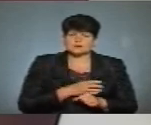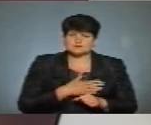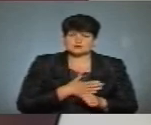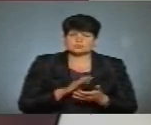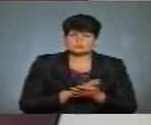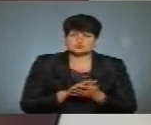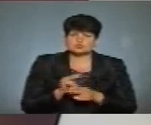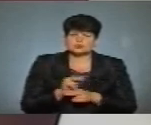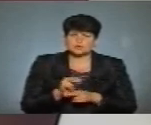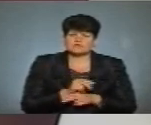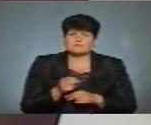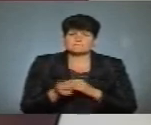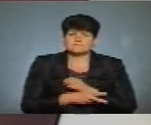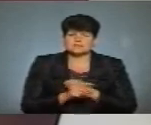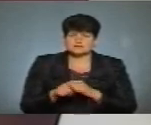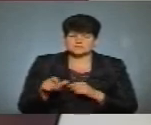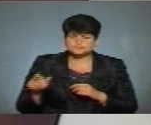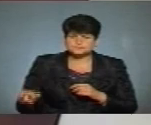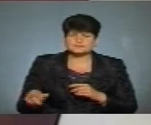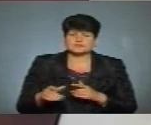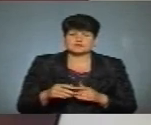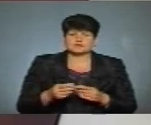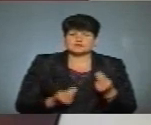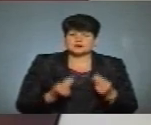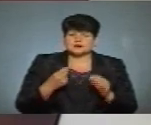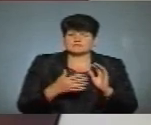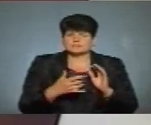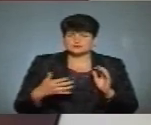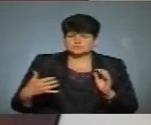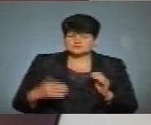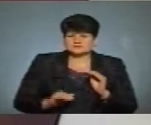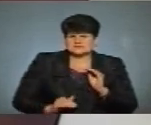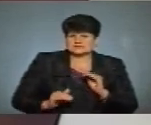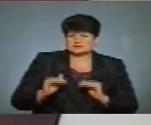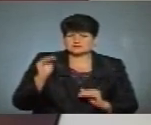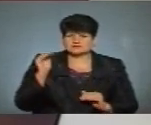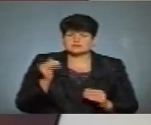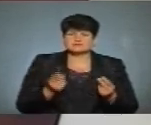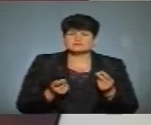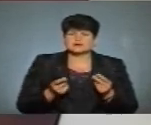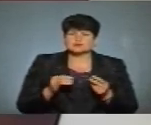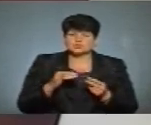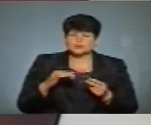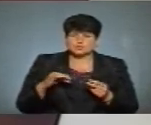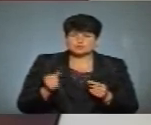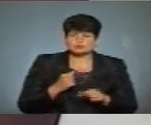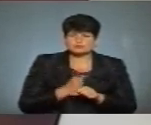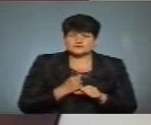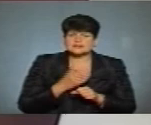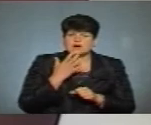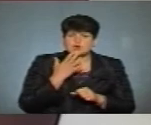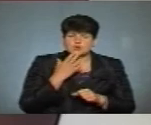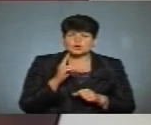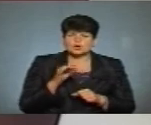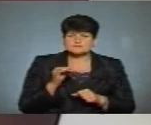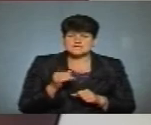лікував бідних. На бандурі грав з дитинства. У Нью-Йорку він взявся за написання підручника гри на бандурі, опрацьовував народні та